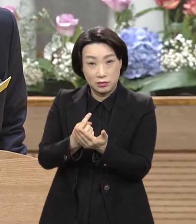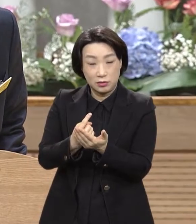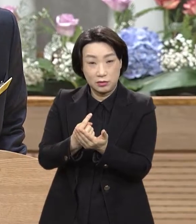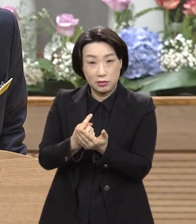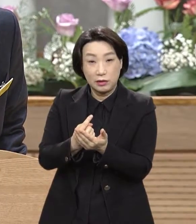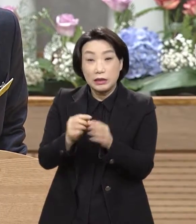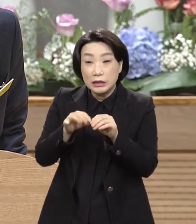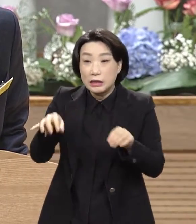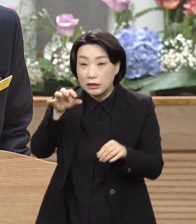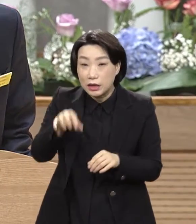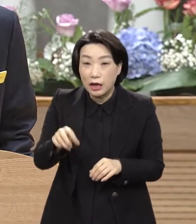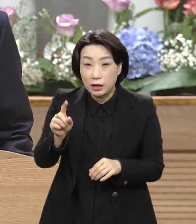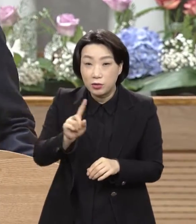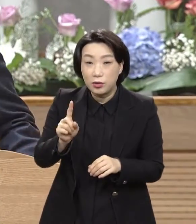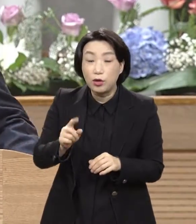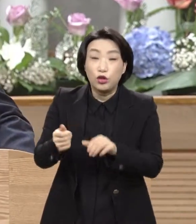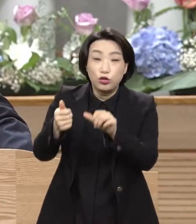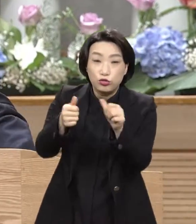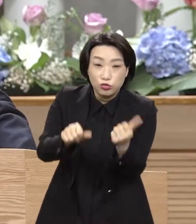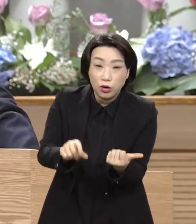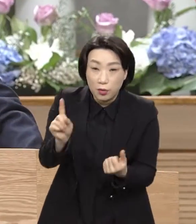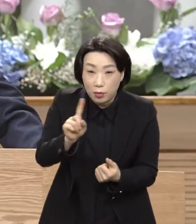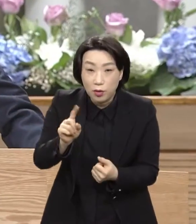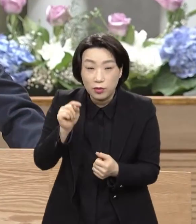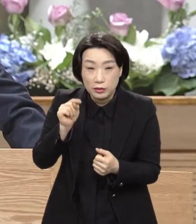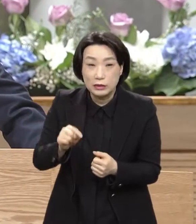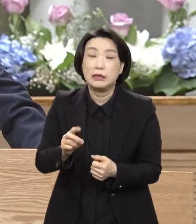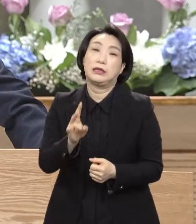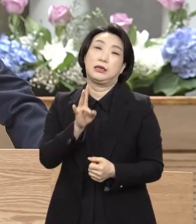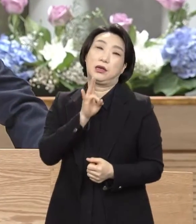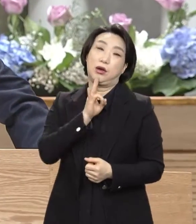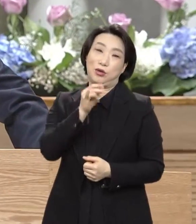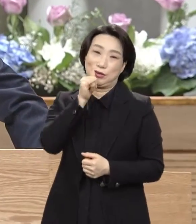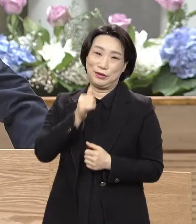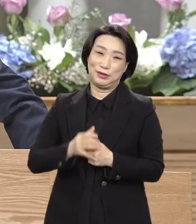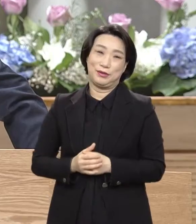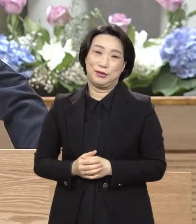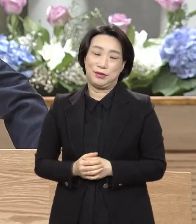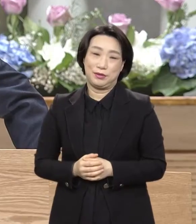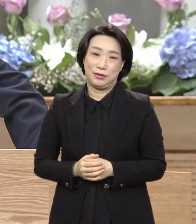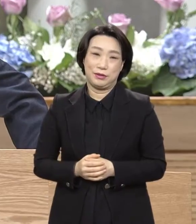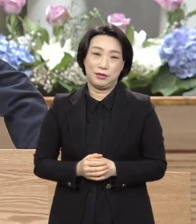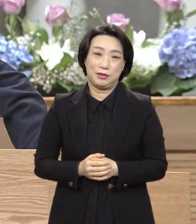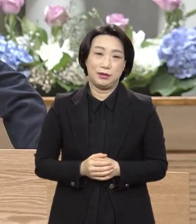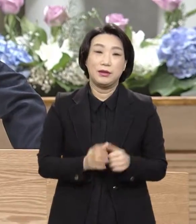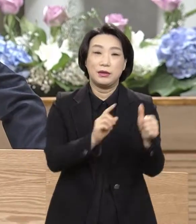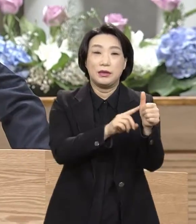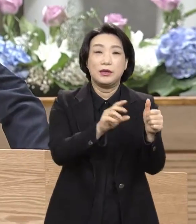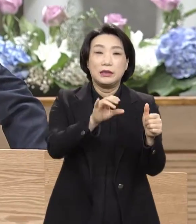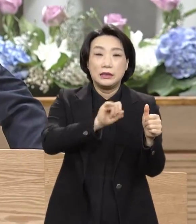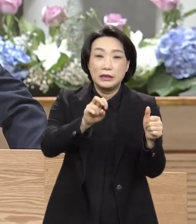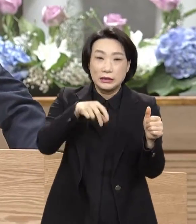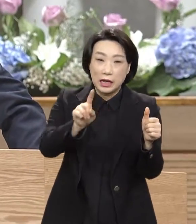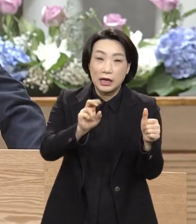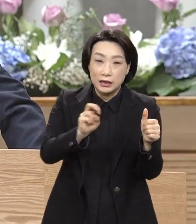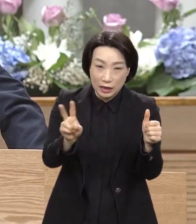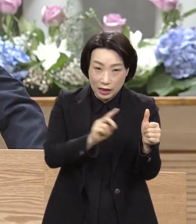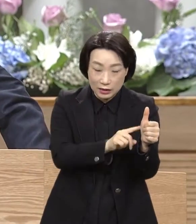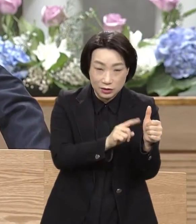이 땅이 어떻게 죽을 것인가에 대한 예언을 이사야 선지자가 이사야